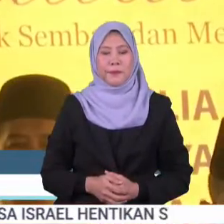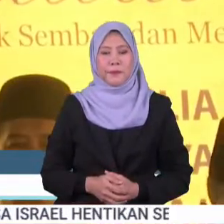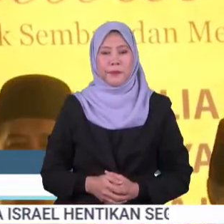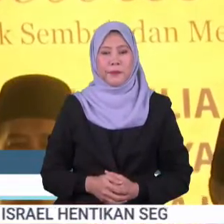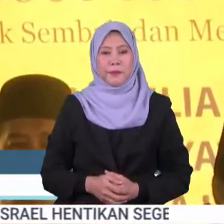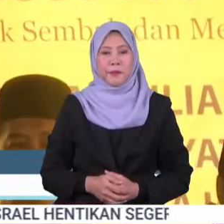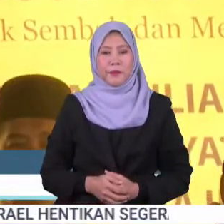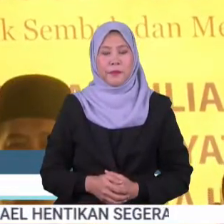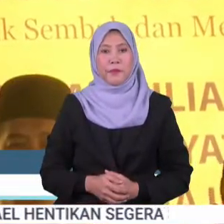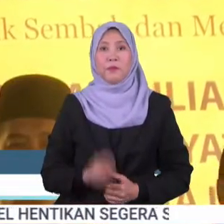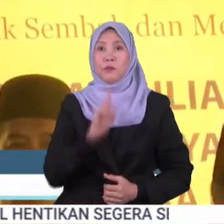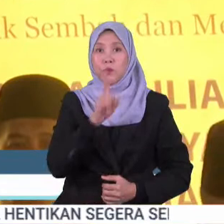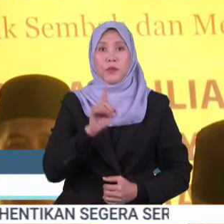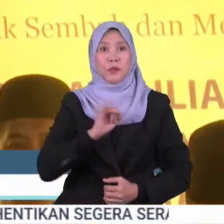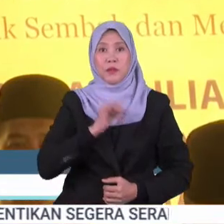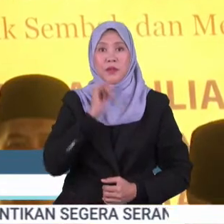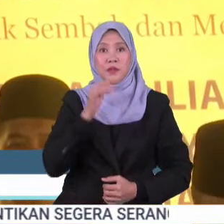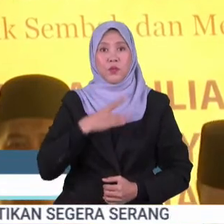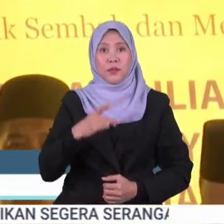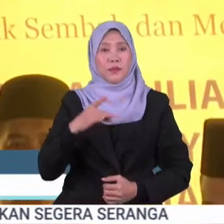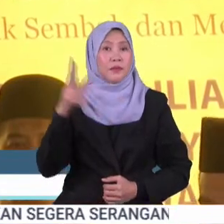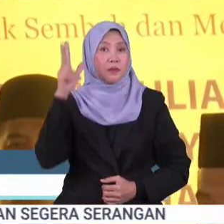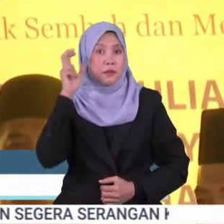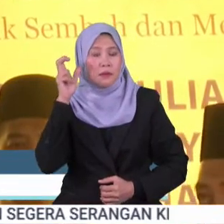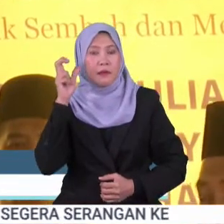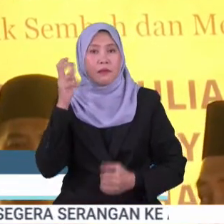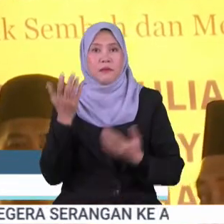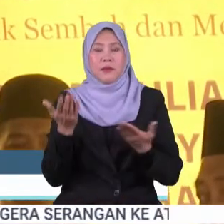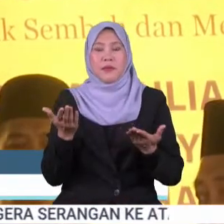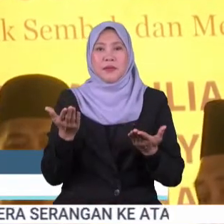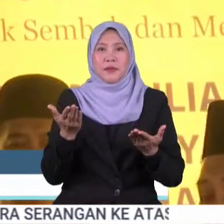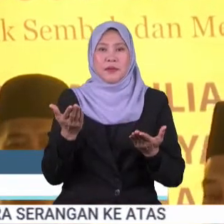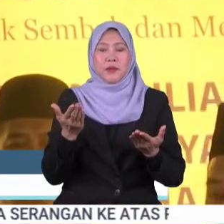Dan saya tidak suka mendengar kalau ada mana-mana